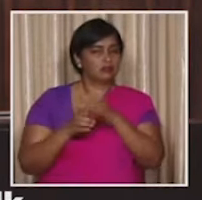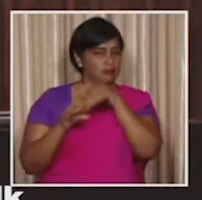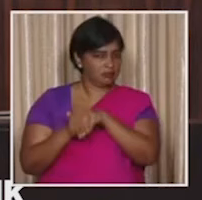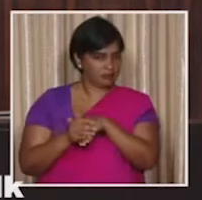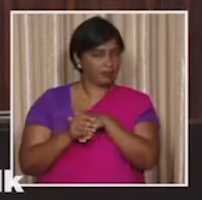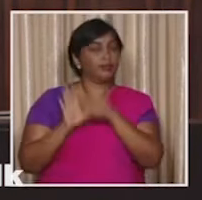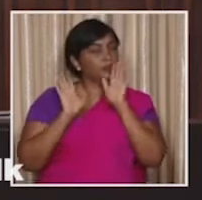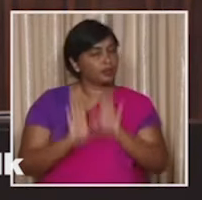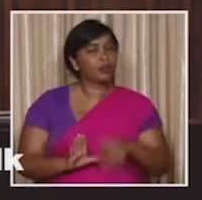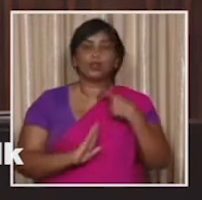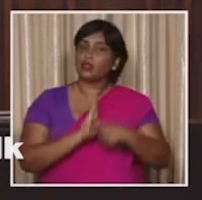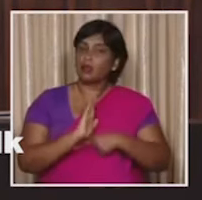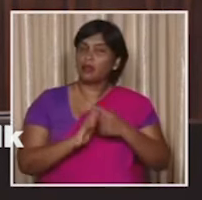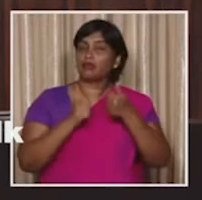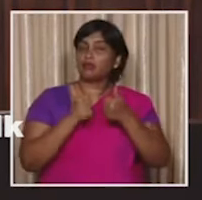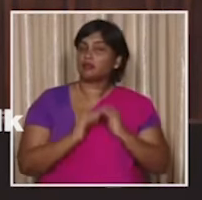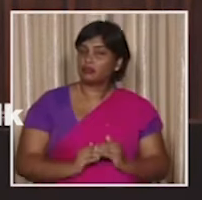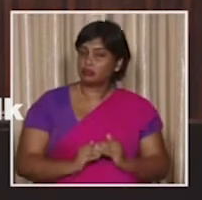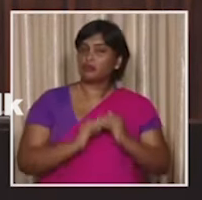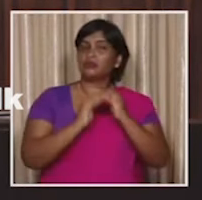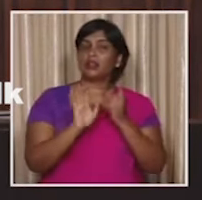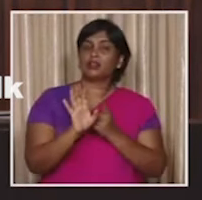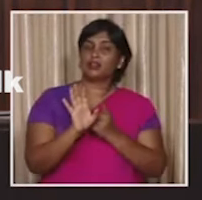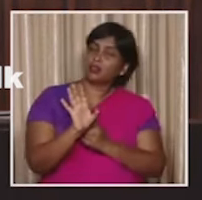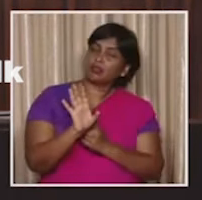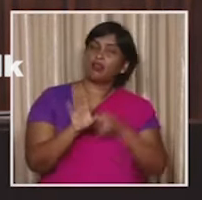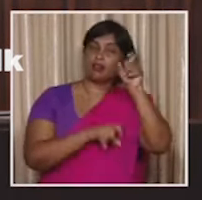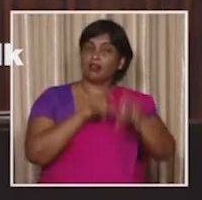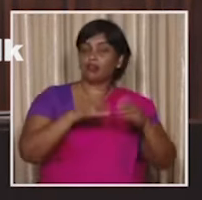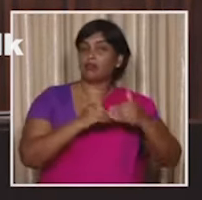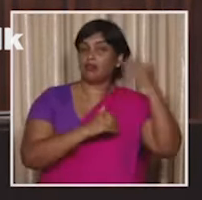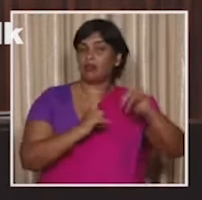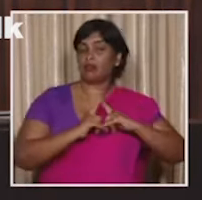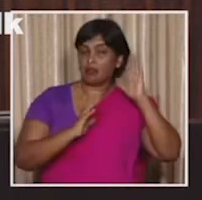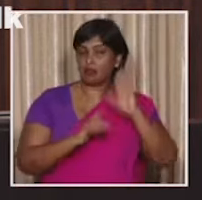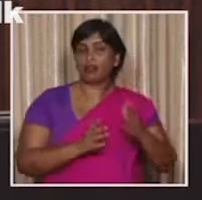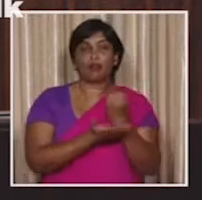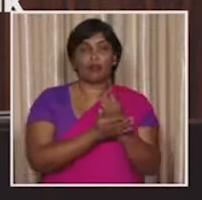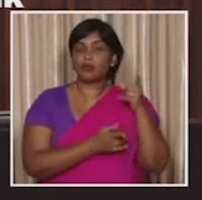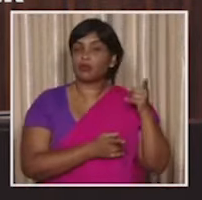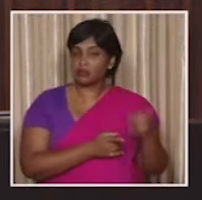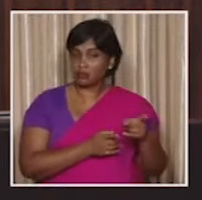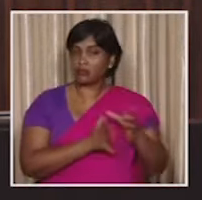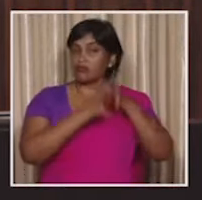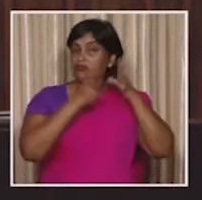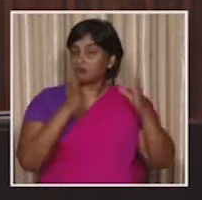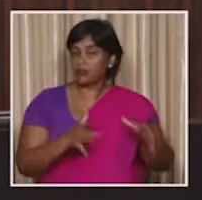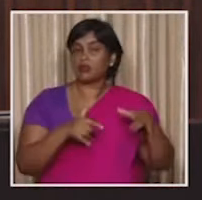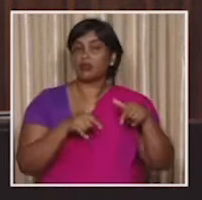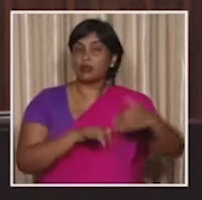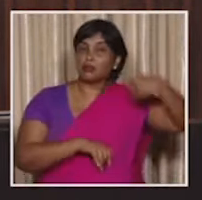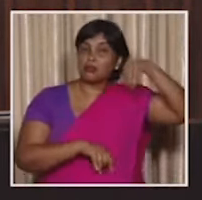කරන්නේ. නමුත් රටේ යහපත වෙනුවෙන් තරුණ පරපුරේ අනාගතය වෙනුවෙන් පොදු ජන පෙරමුණේ බහුතරය